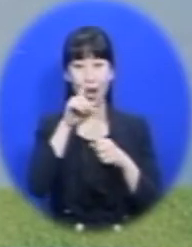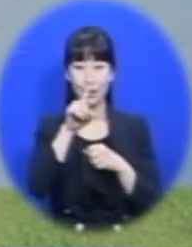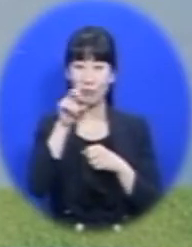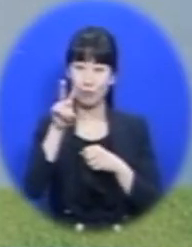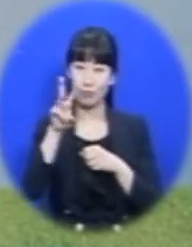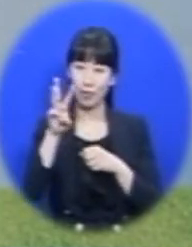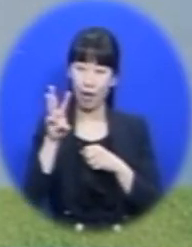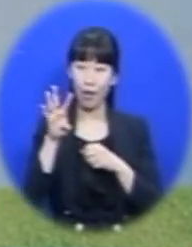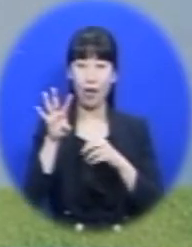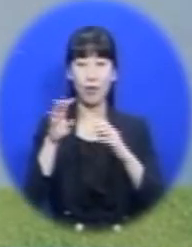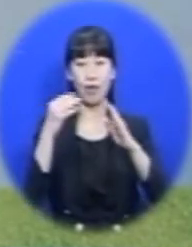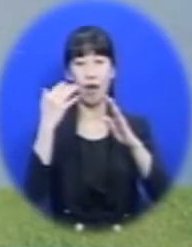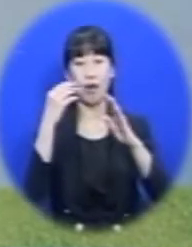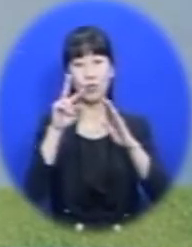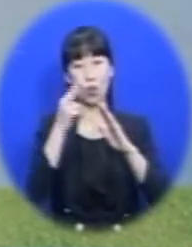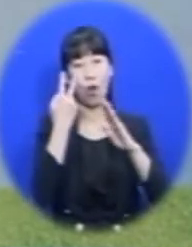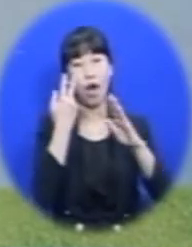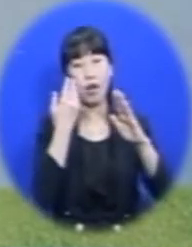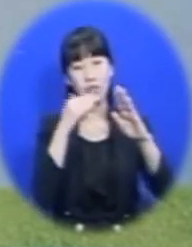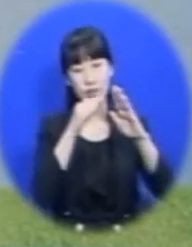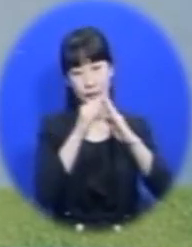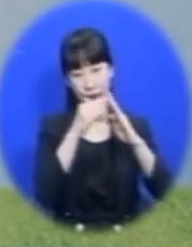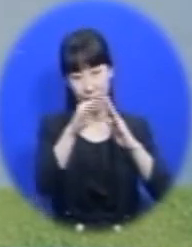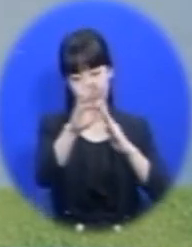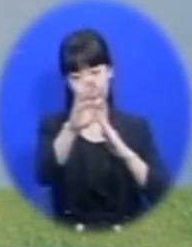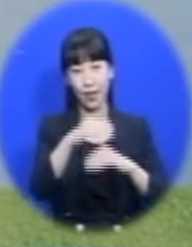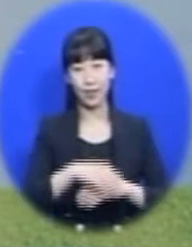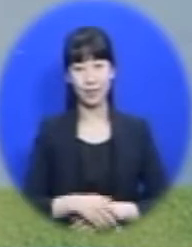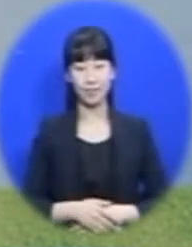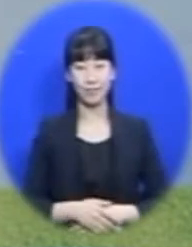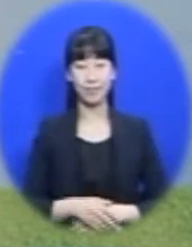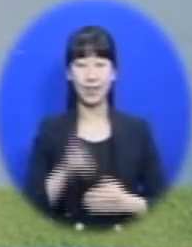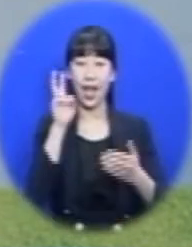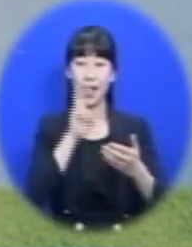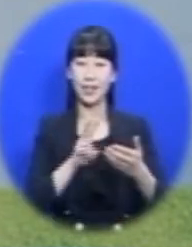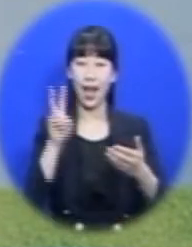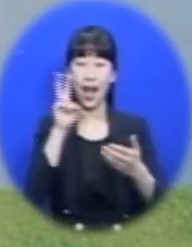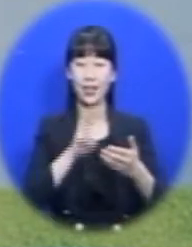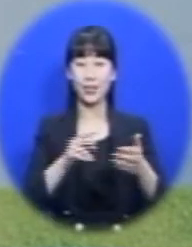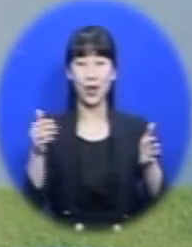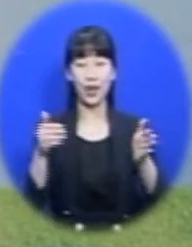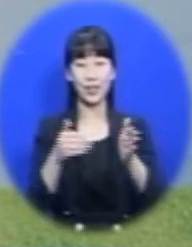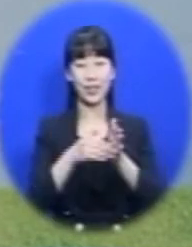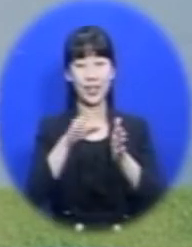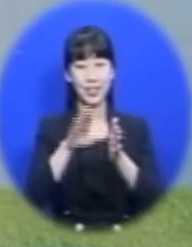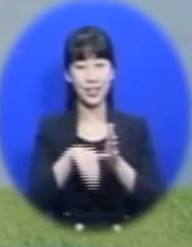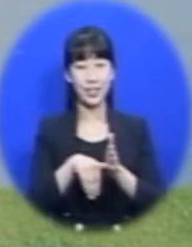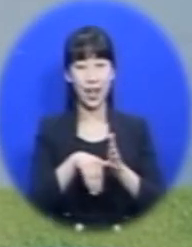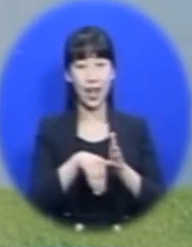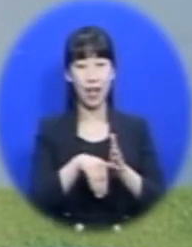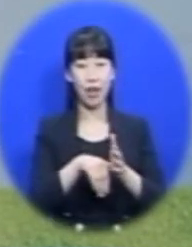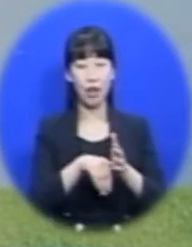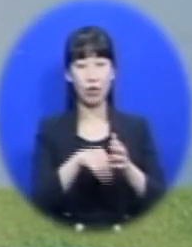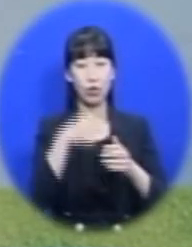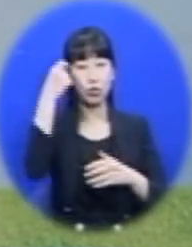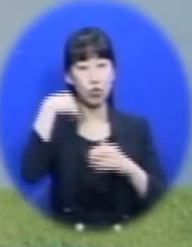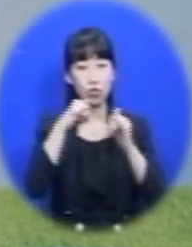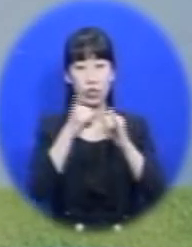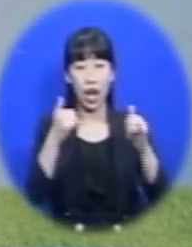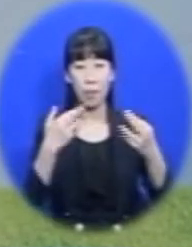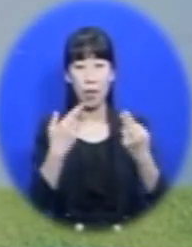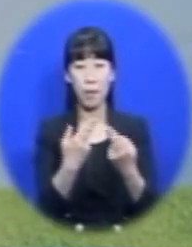일어나서 방을 빠져나갔어요. 찬송이 다 끝났을 때 거실에는 중국